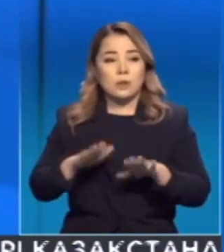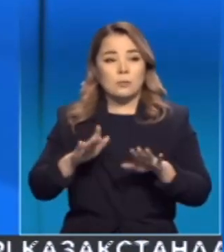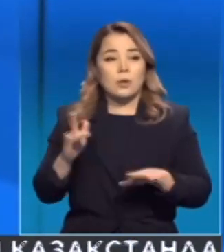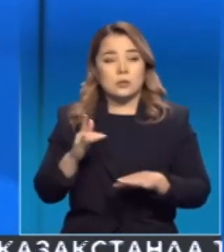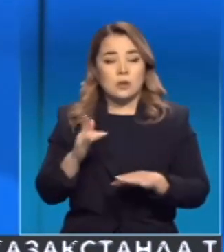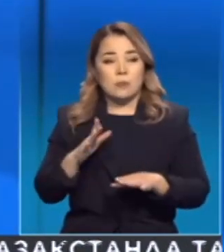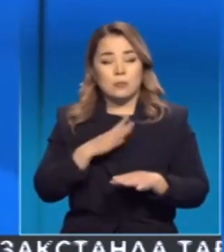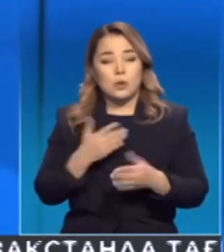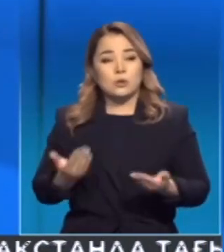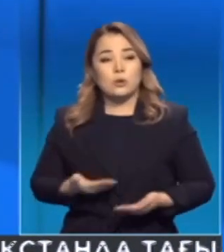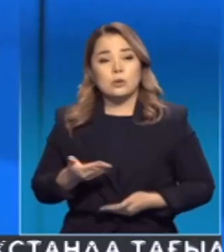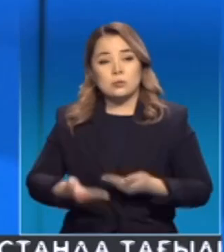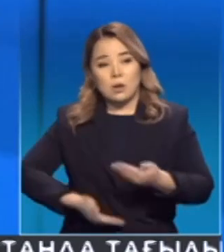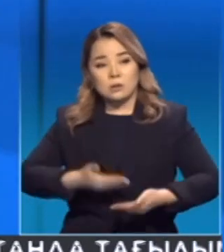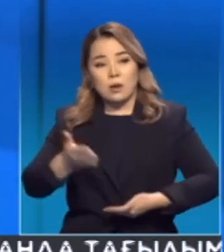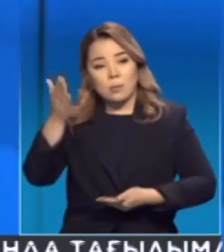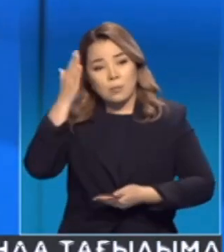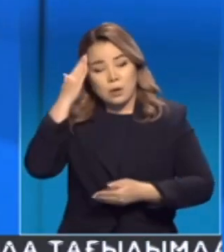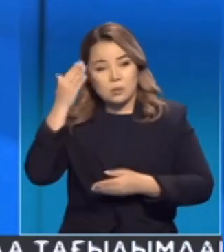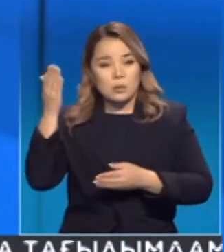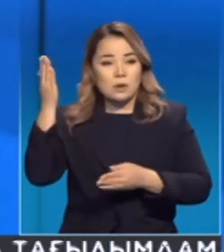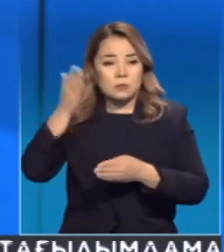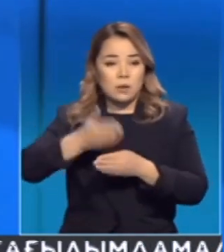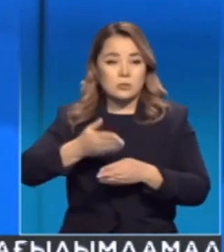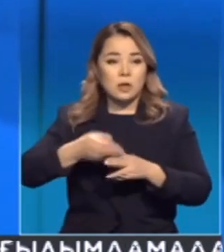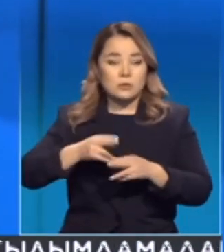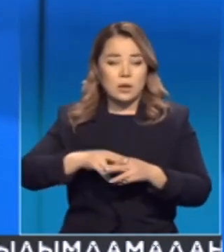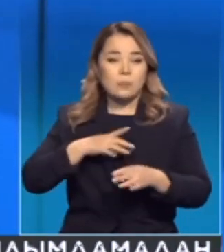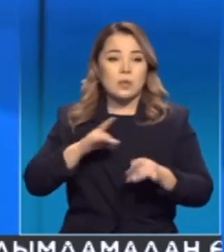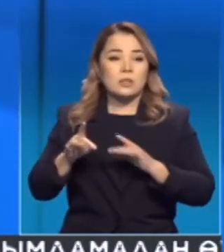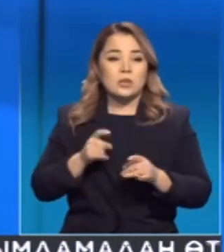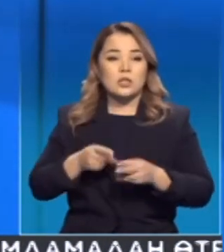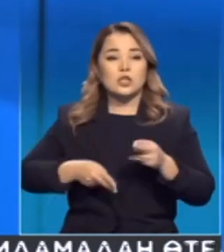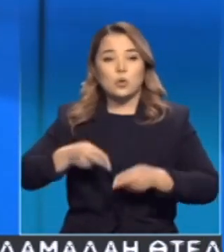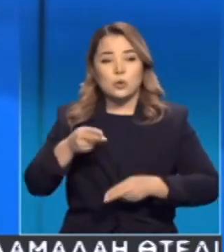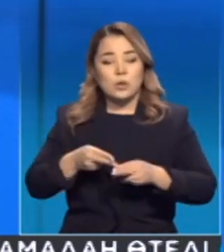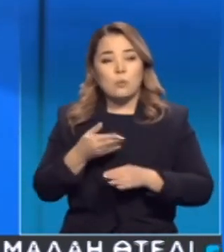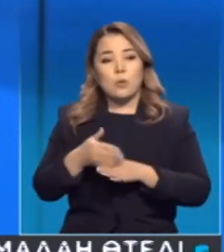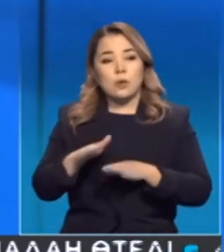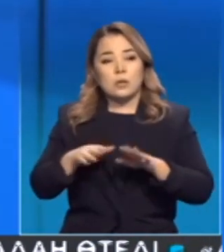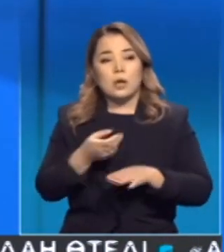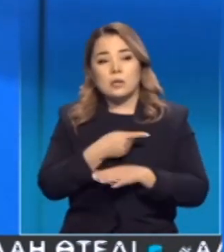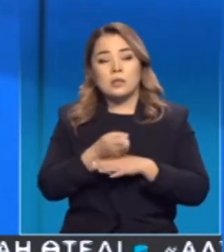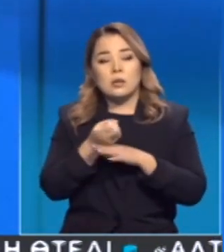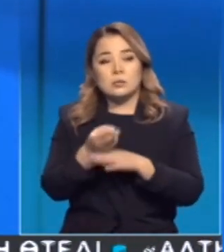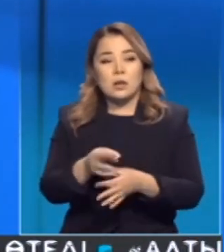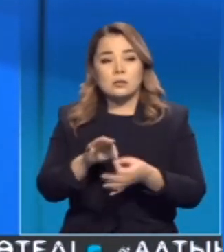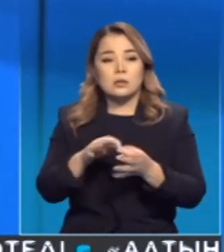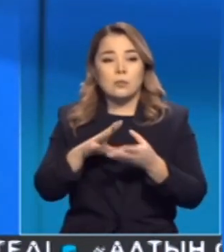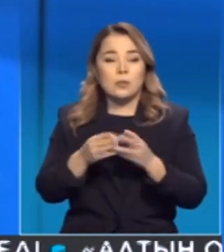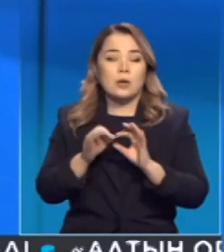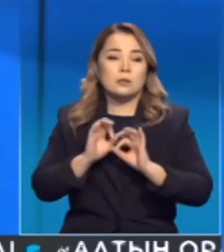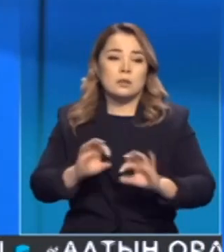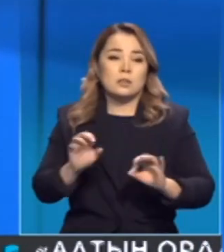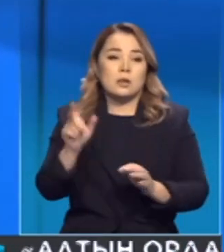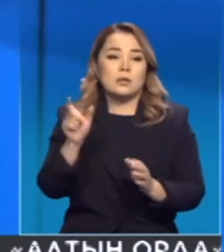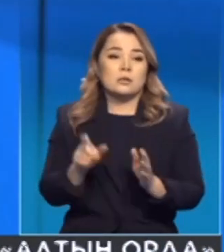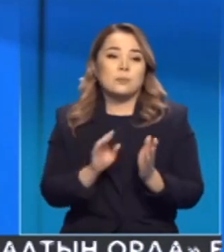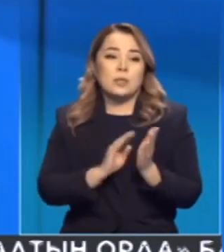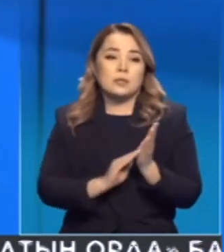өтіп бара жатқан тұрғынның басына түскен. Қазір ол аурухананың нейрохирургия бөлімінде жатыр. Оқиғаның мән-жайын осы өңірдегі тілшіміз